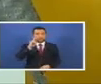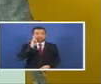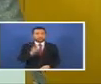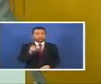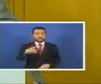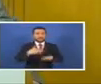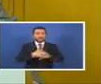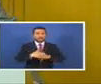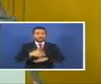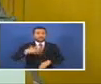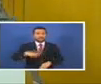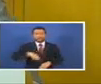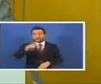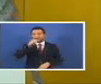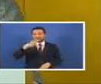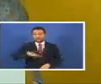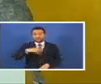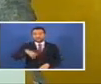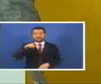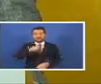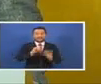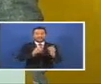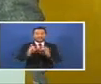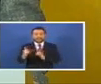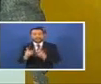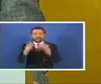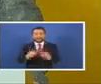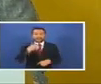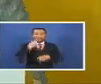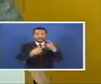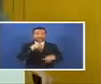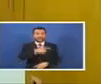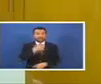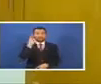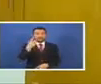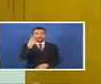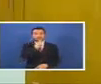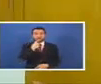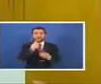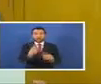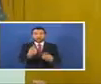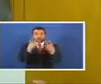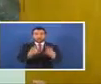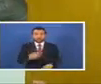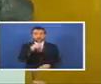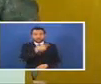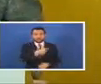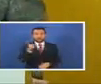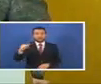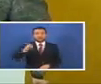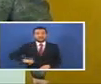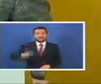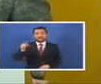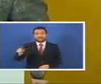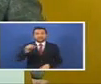gördüğü, ekmek istediği, su istediği, şakalaştığı dilinde bir türkü söyledi diye